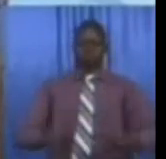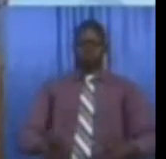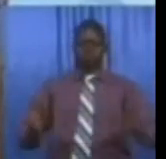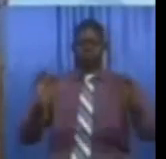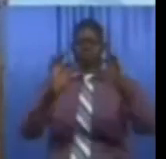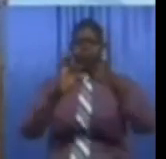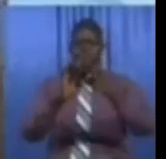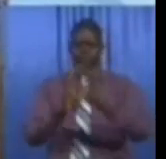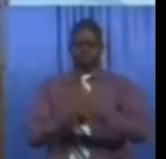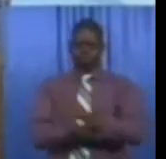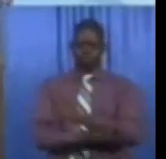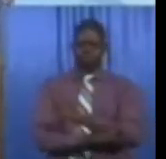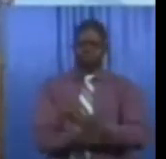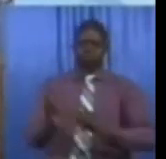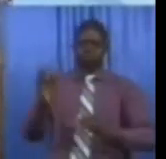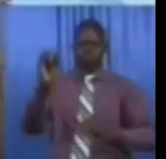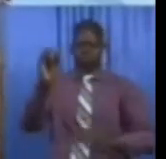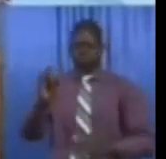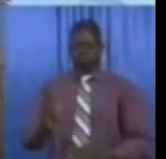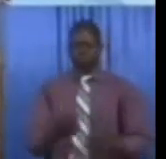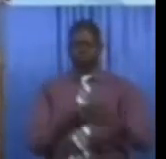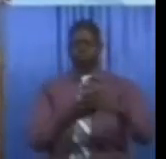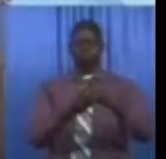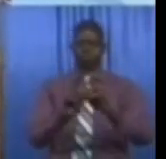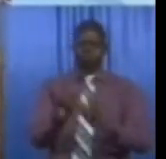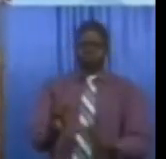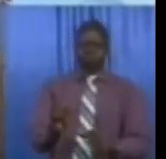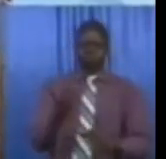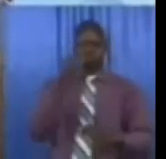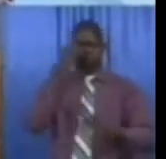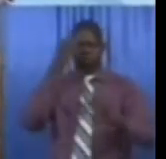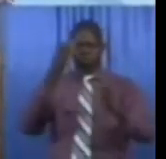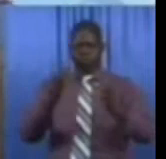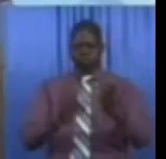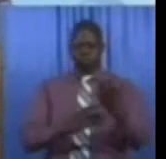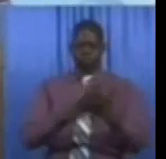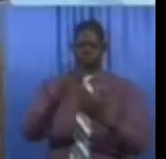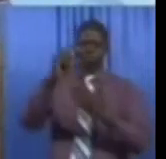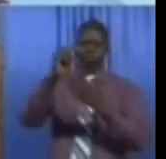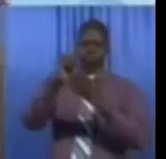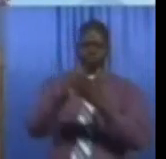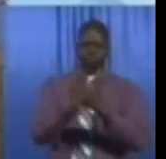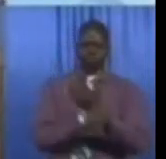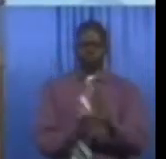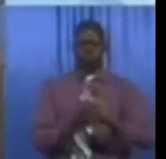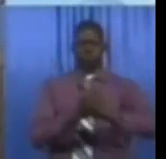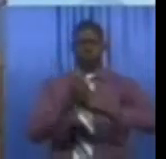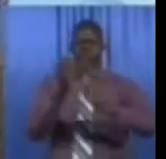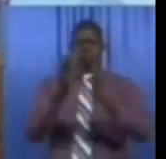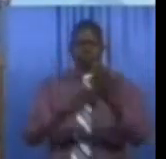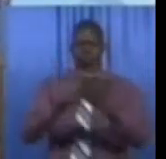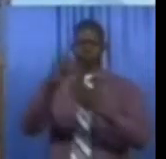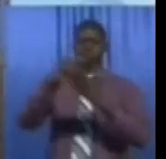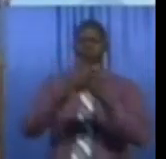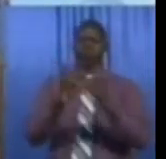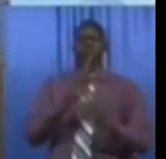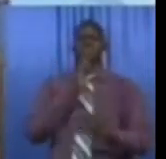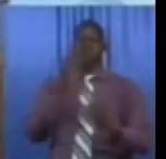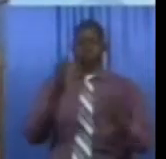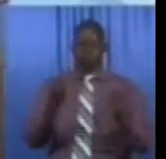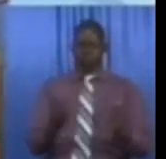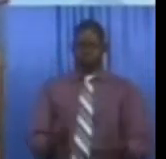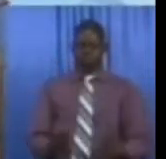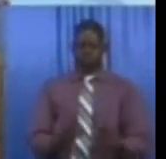L'interconnexion Bolgatenga-Ouagadougou entame une phase décisive de son processus. Les experts du projet sont en ce moment même